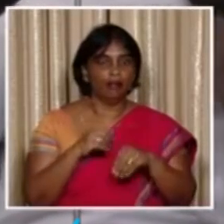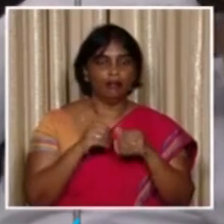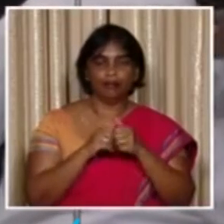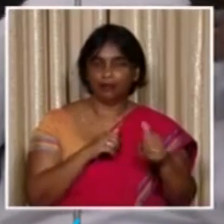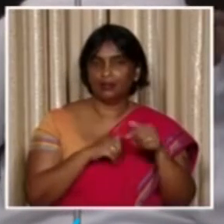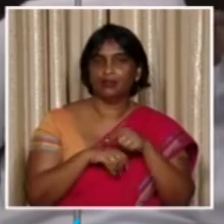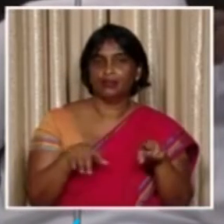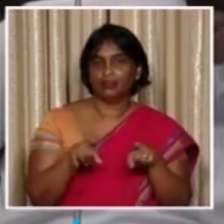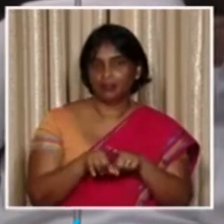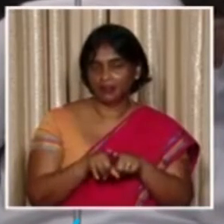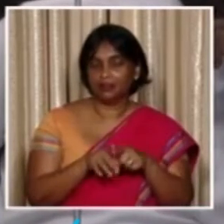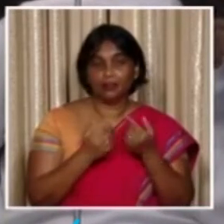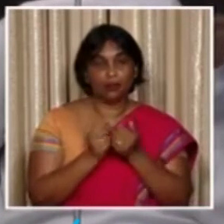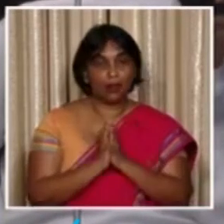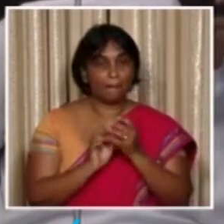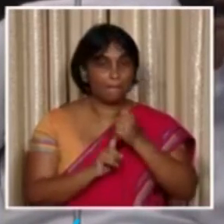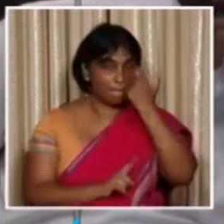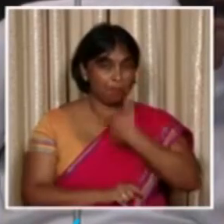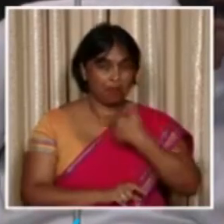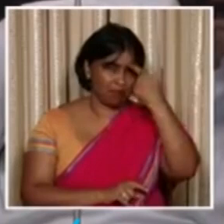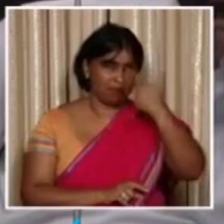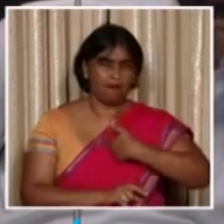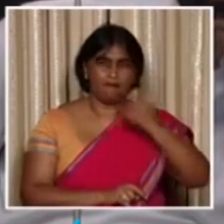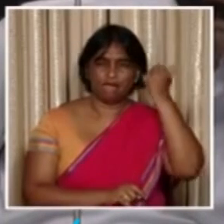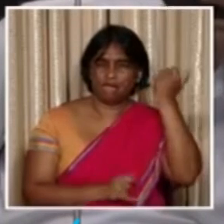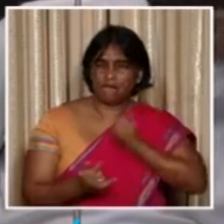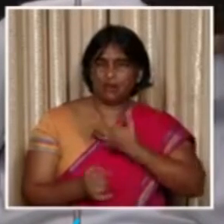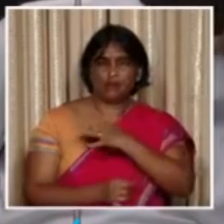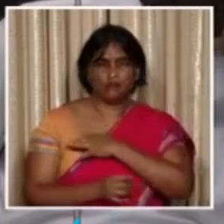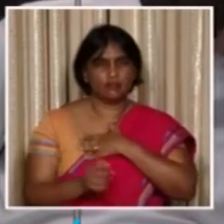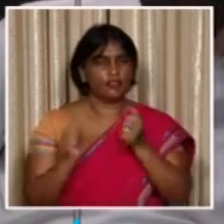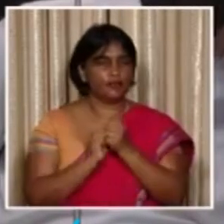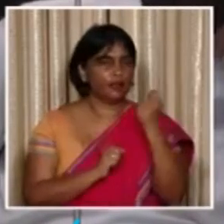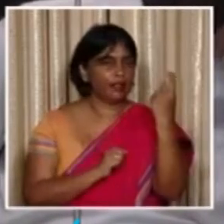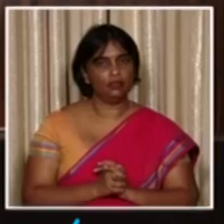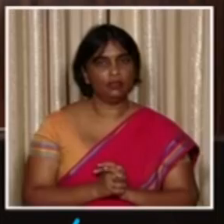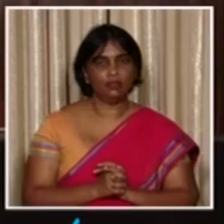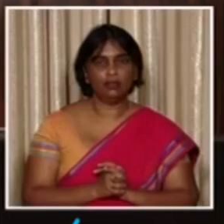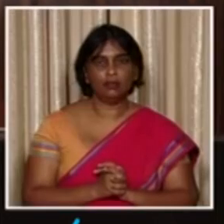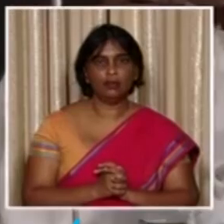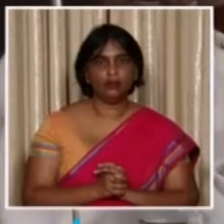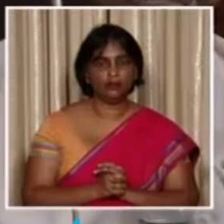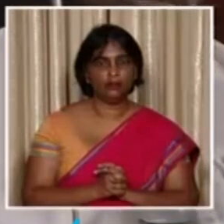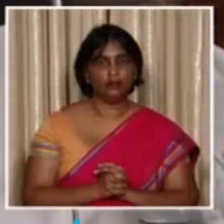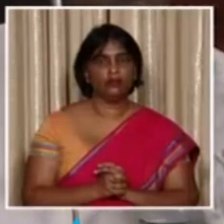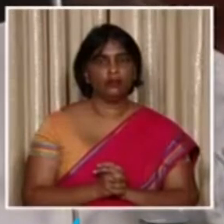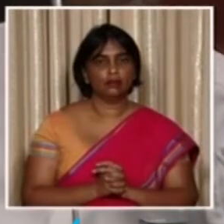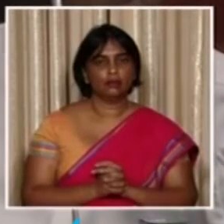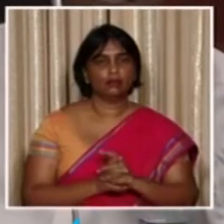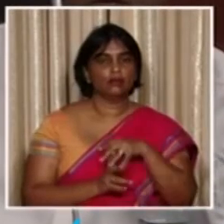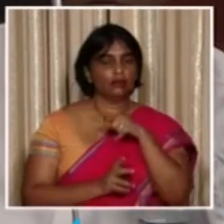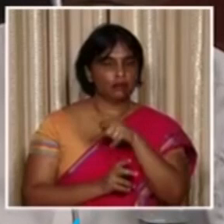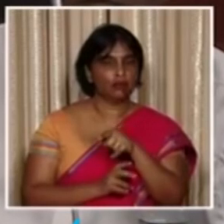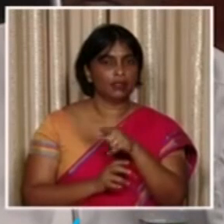විශේෂයෙන්ම පෞද්ගලිකව මම පිළිබඳව දැඩි වෛරයෙන් ක්‍රෝධයෙන් ද්වේෂයෙන් කතා කරන වැඩ කරන කීප දෙනෙක් ඉන්නවා. ඔබතුමා හොඳට channel 4